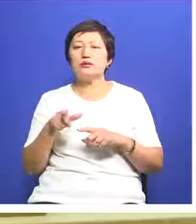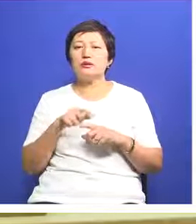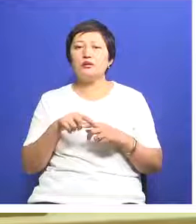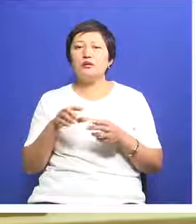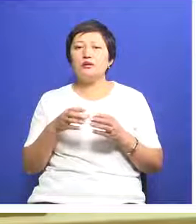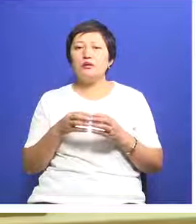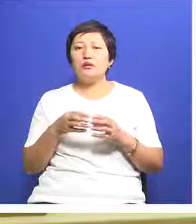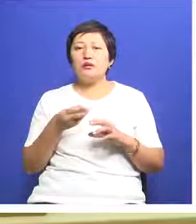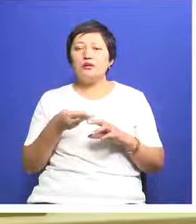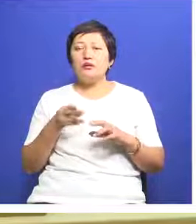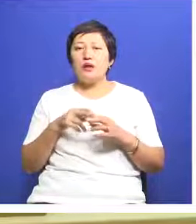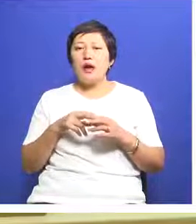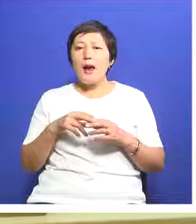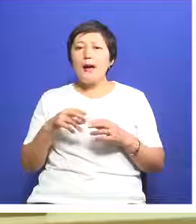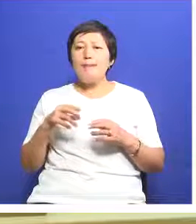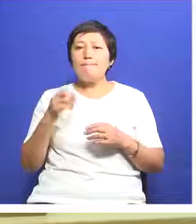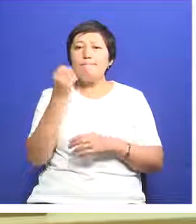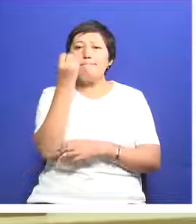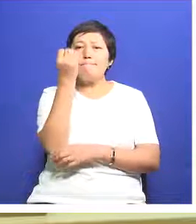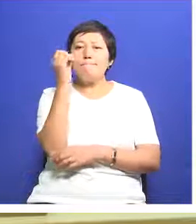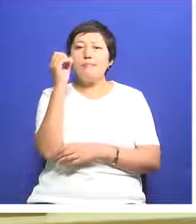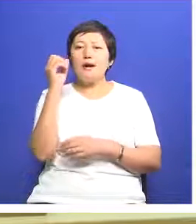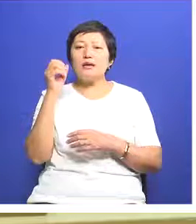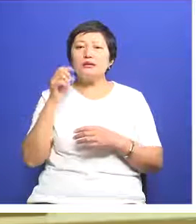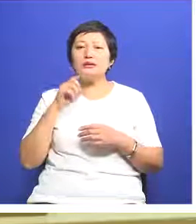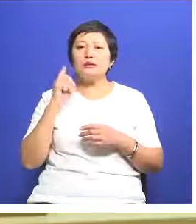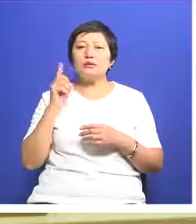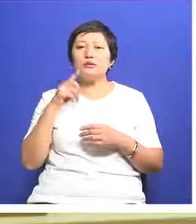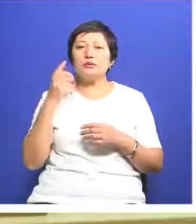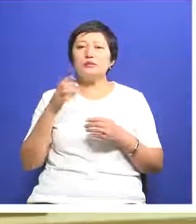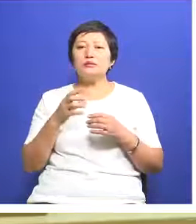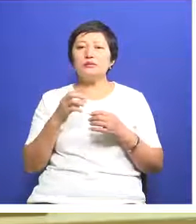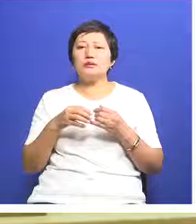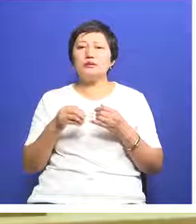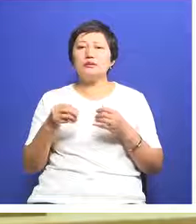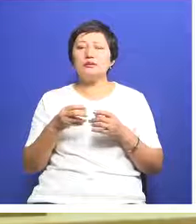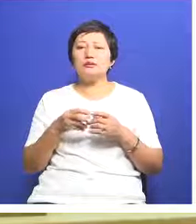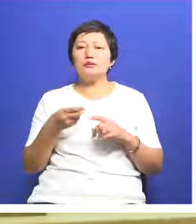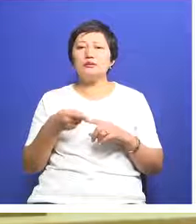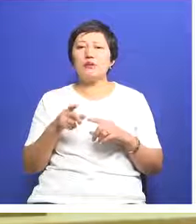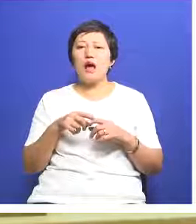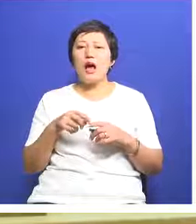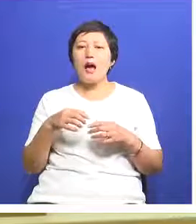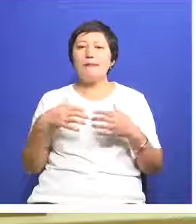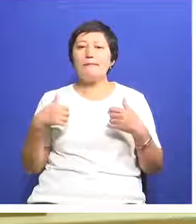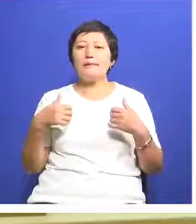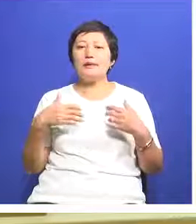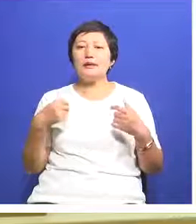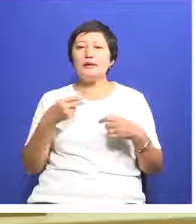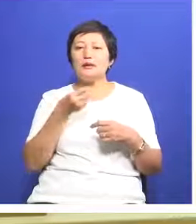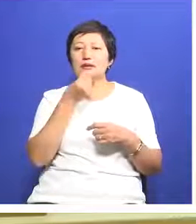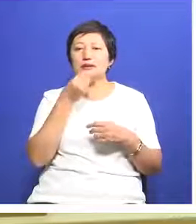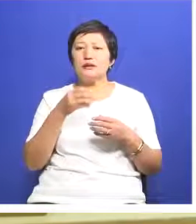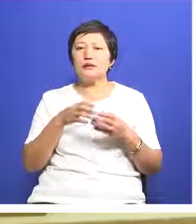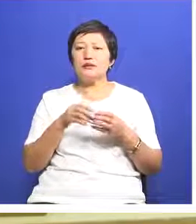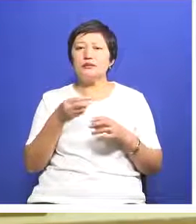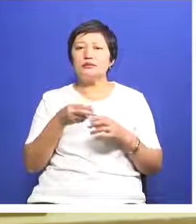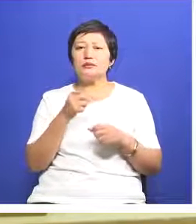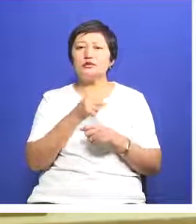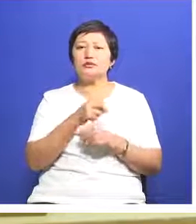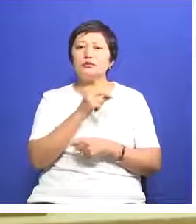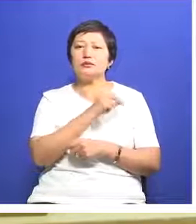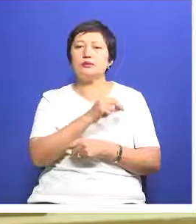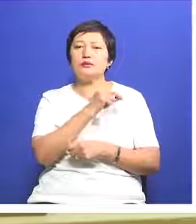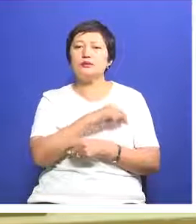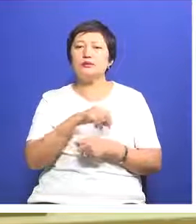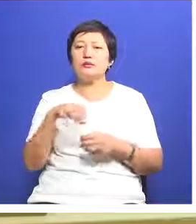Сосын мынау бақша көкөніс егіледі. Бұлар бар жаңағы соның мал азықтарын дайындайды. Бұл жұмыстың бәрі